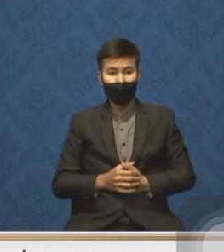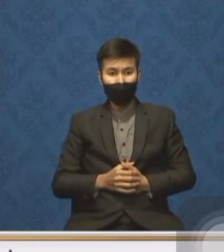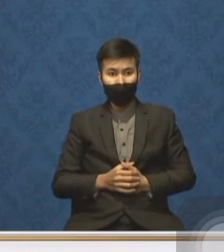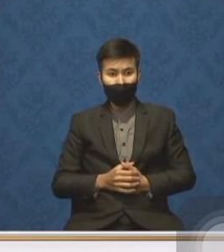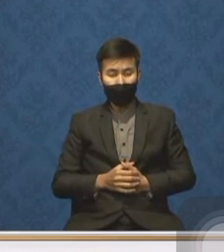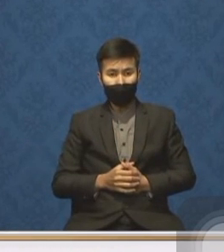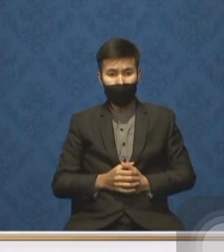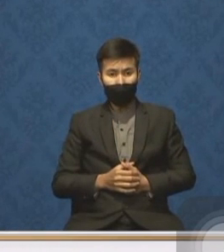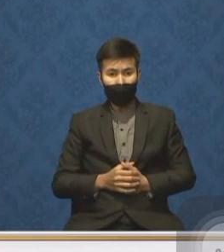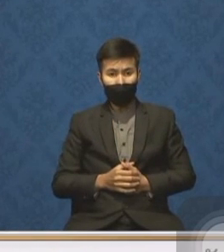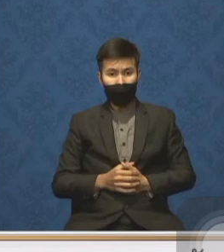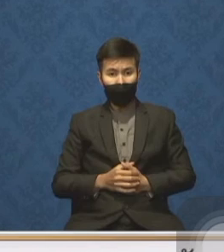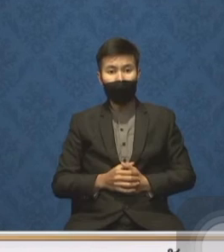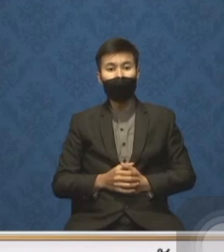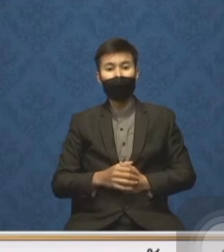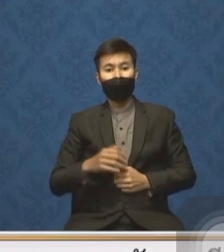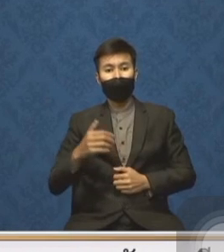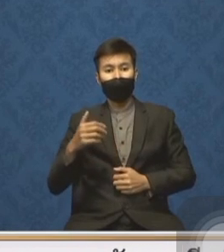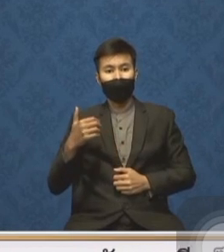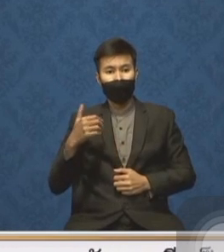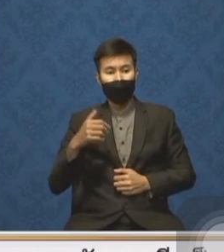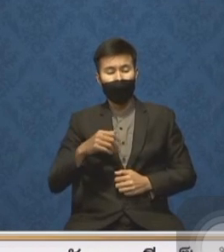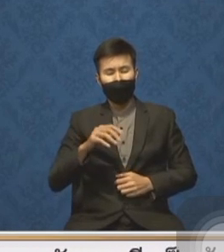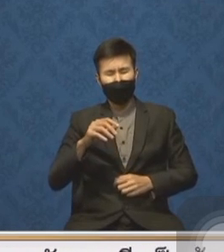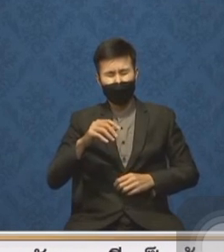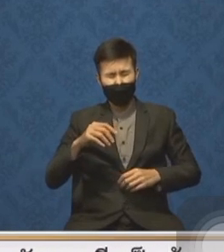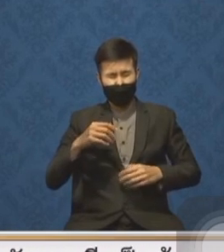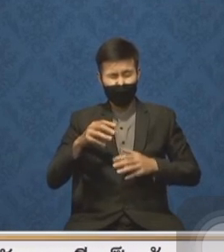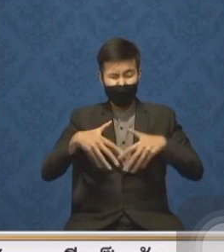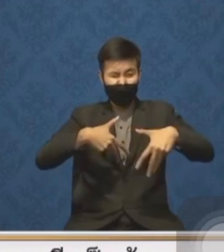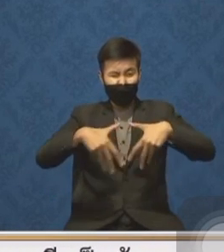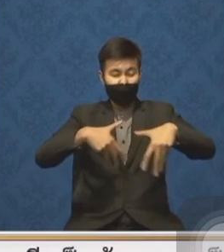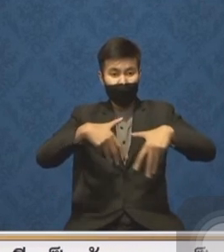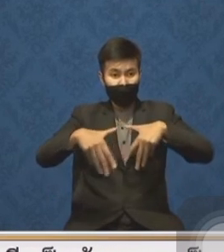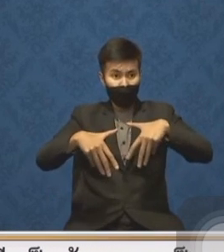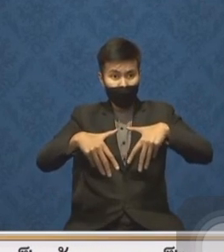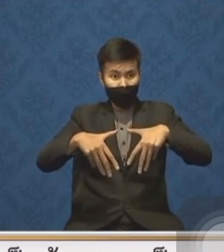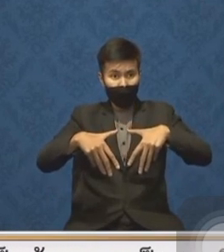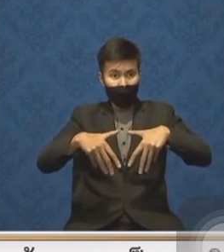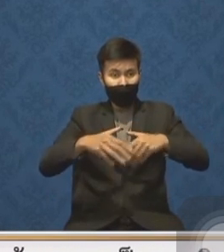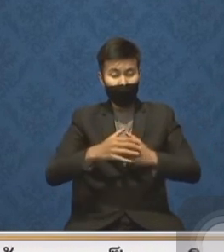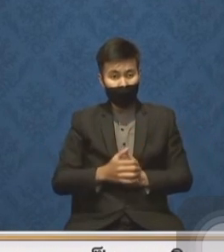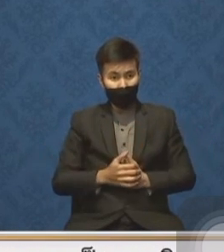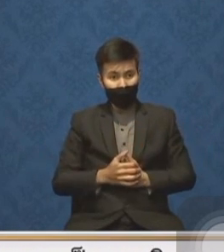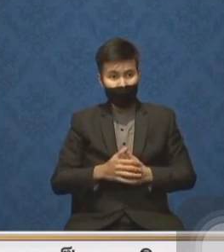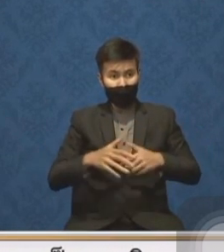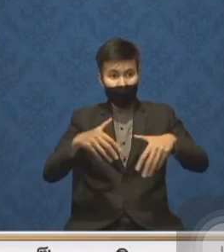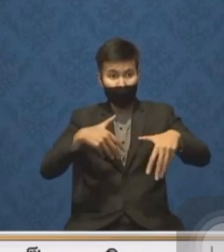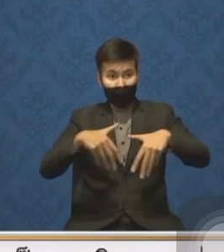การเรียกร้องหาสำนึกจากประชาชนจากรัฐบาลนั้นถือเป็น